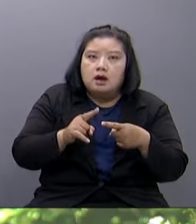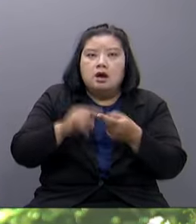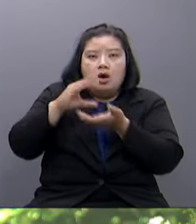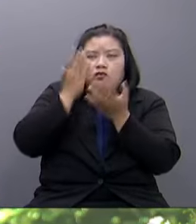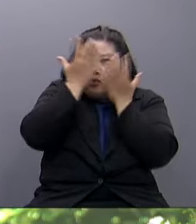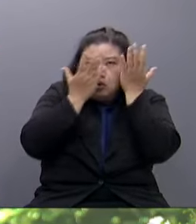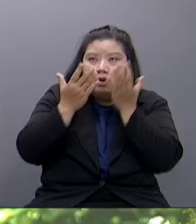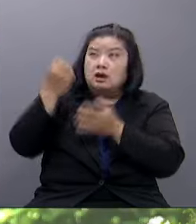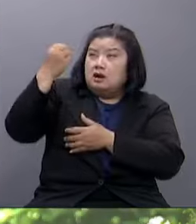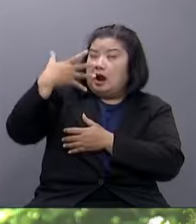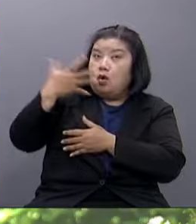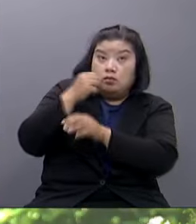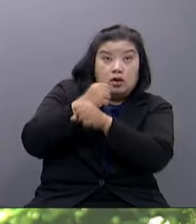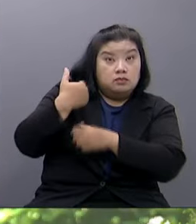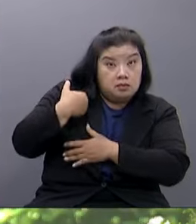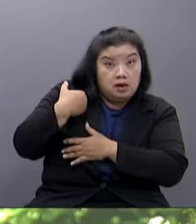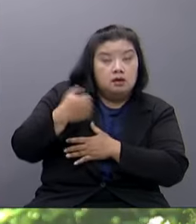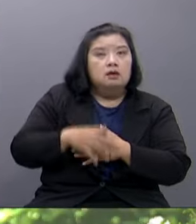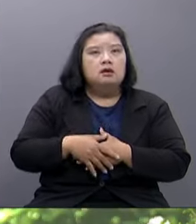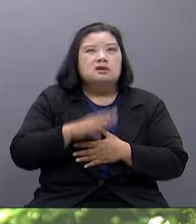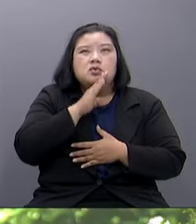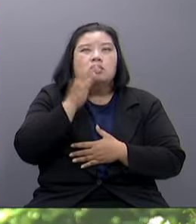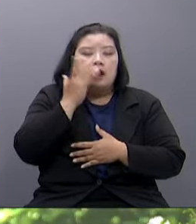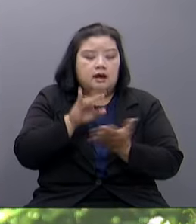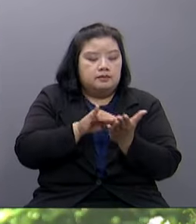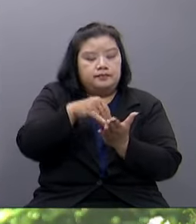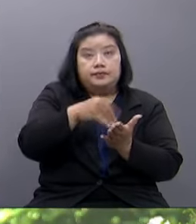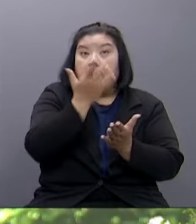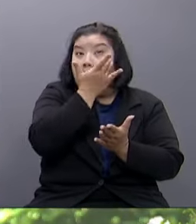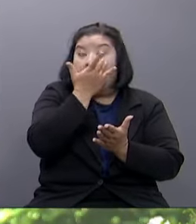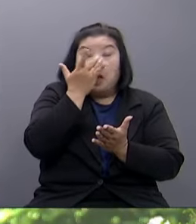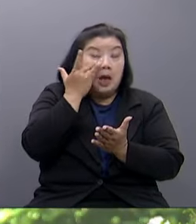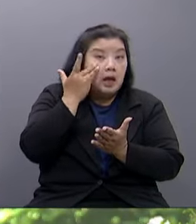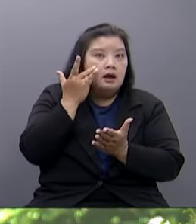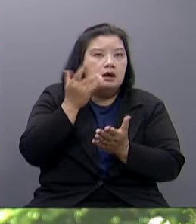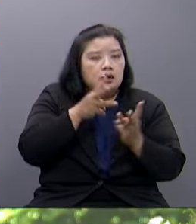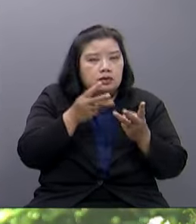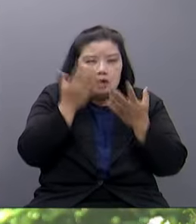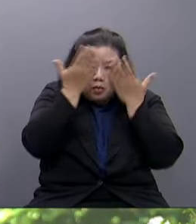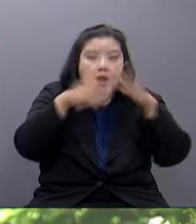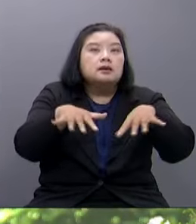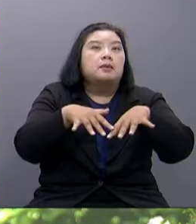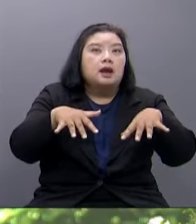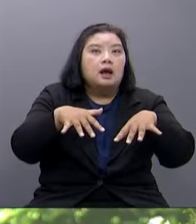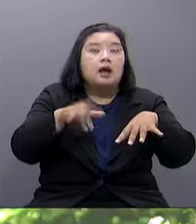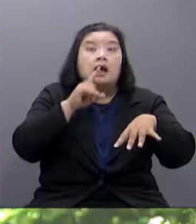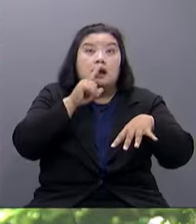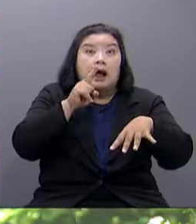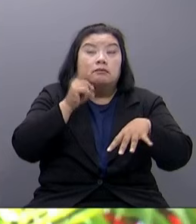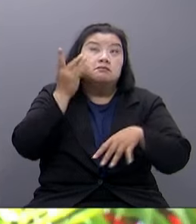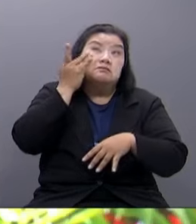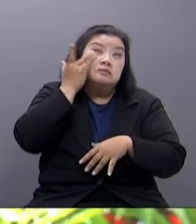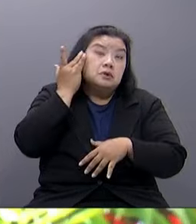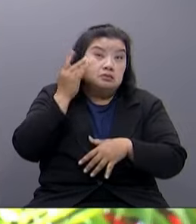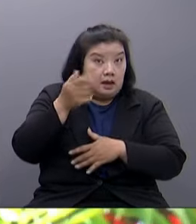หนาไหมแล้วการรางหนาปกติแบบไม่เช็ดแใช้น้ำยาเช็ดหน้าออกไอ้พวกคราบต่าง ๆจาก cream กแดมัสามารหดออกได้ไครั